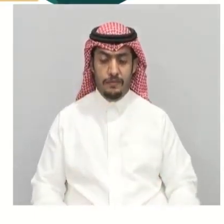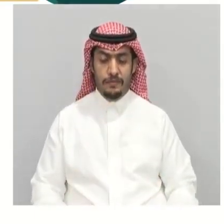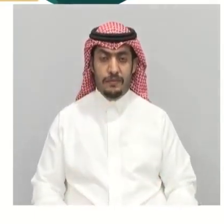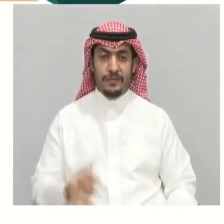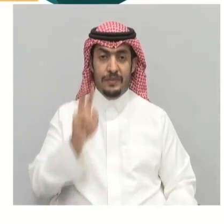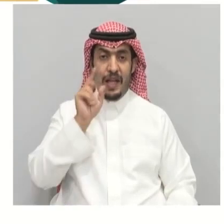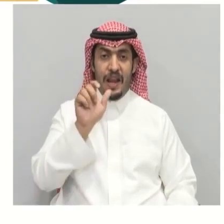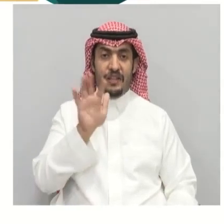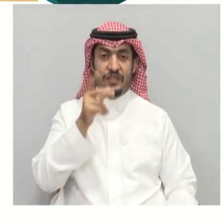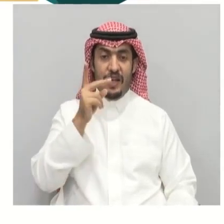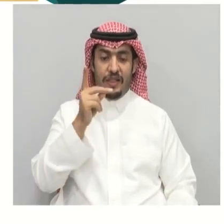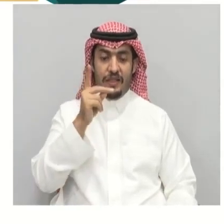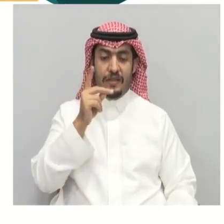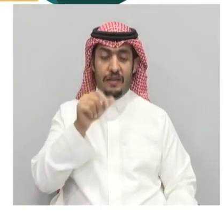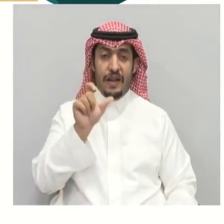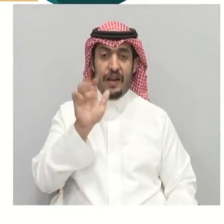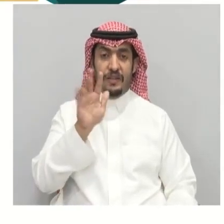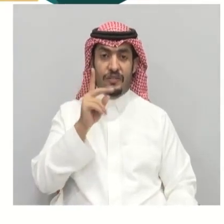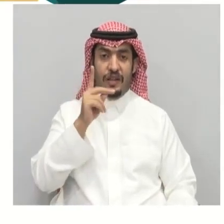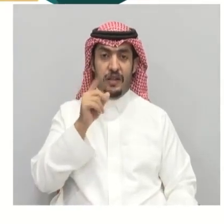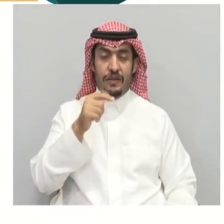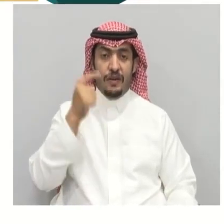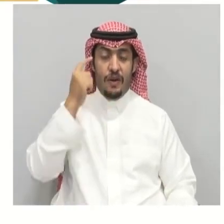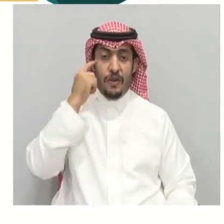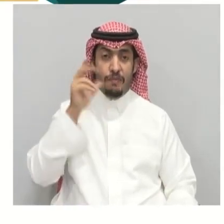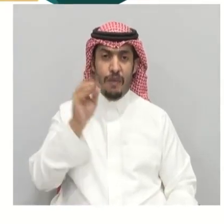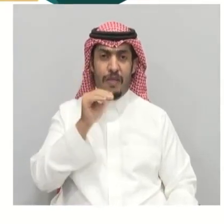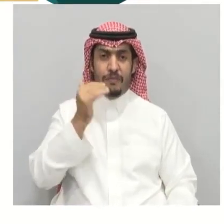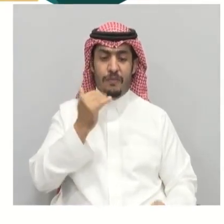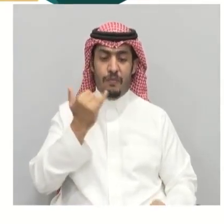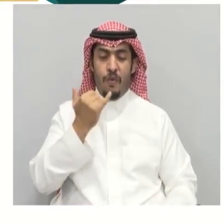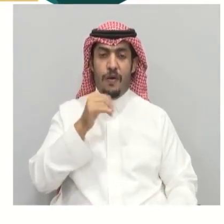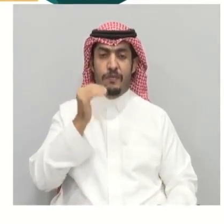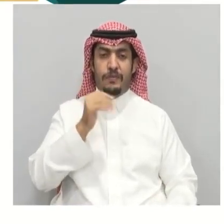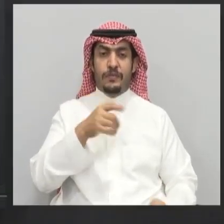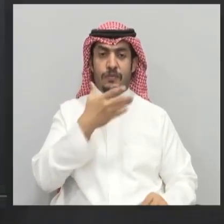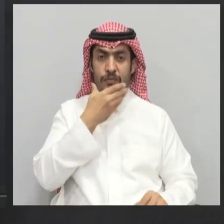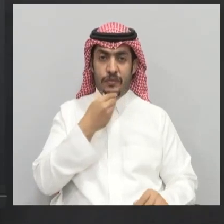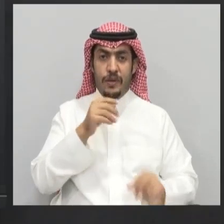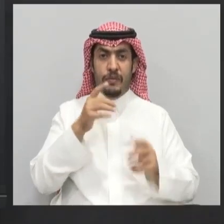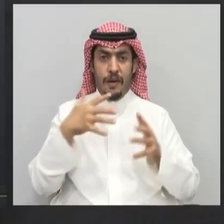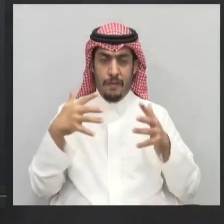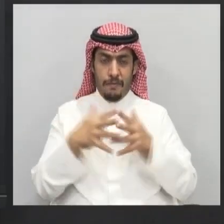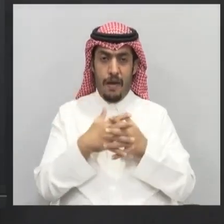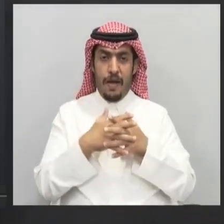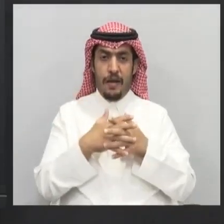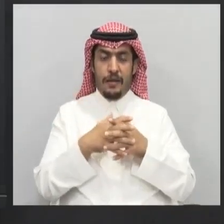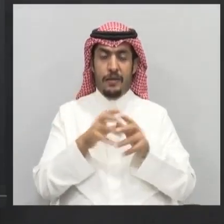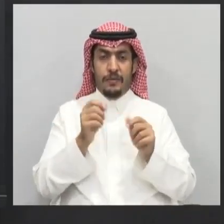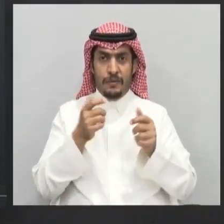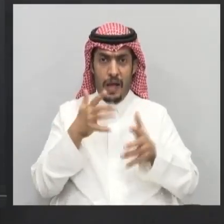تاملوا معي هذا النشاط هذا النشاط نذكر لكم بعض الامور المهمه فيه وارجو منكم ان تتعاونوا